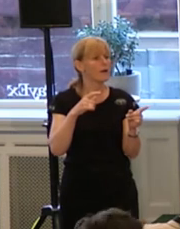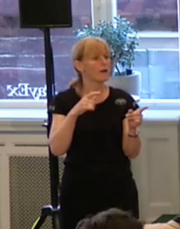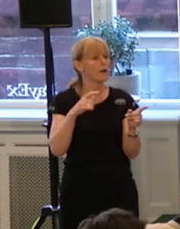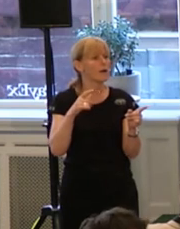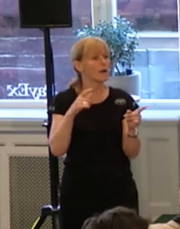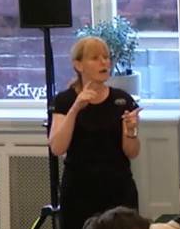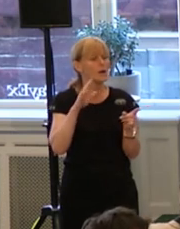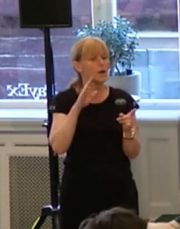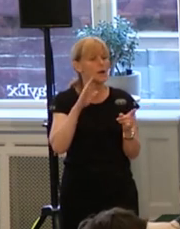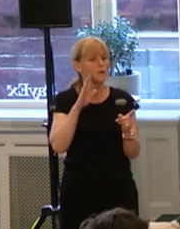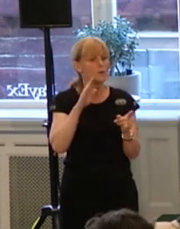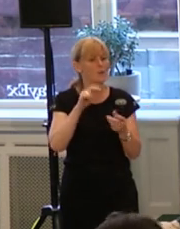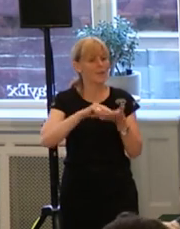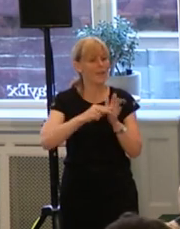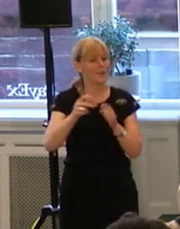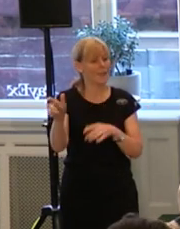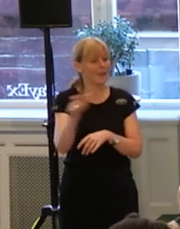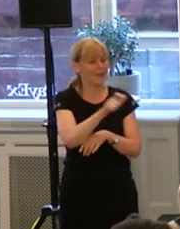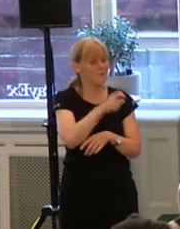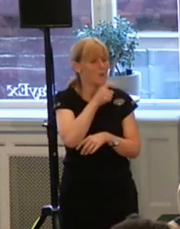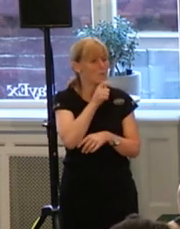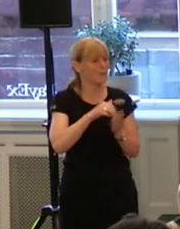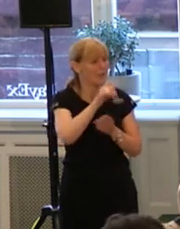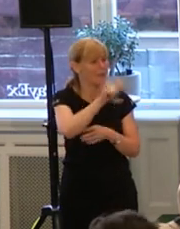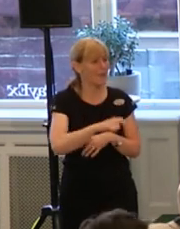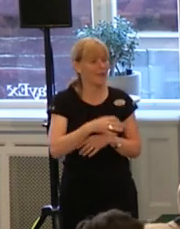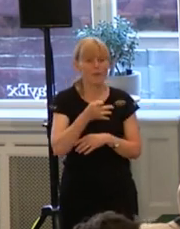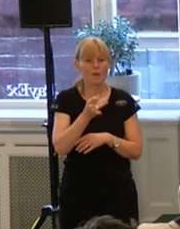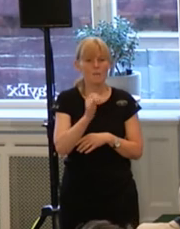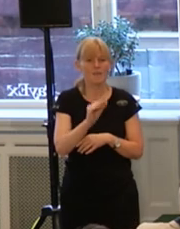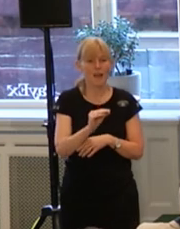Ludde kommer inte med en ljudteckning, han är det. Han kommer med en mikrofon, och du är.